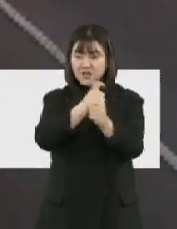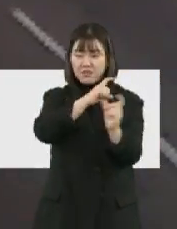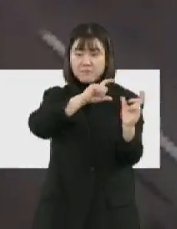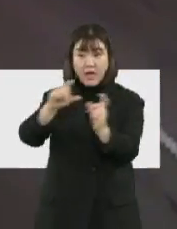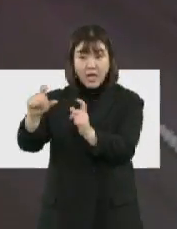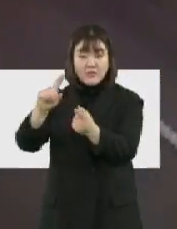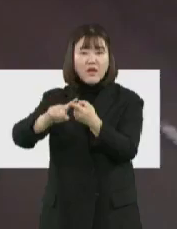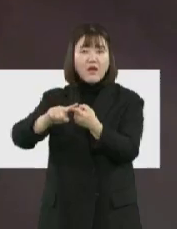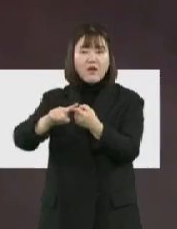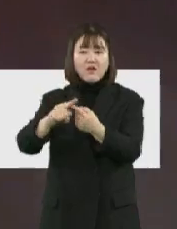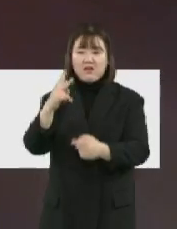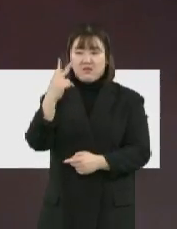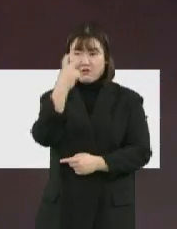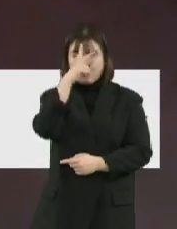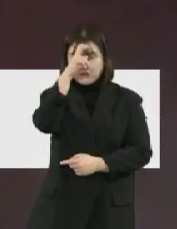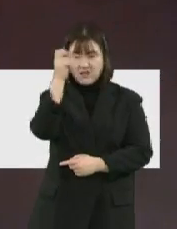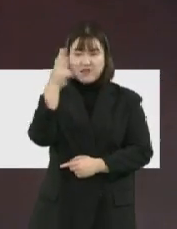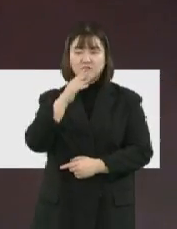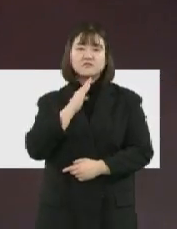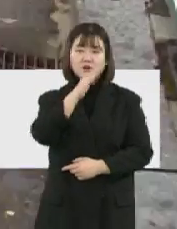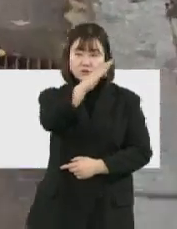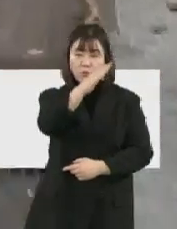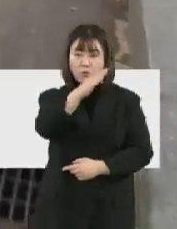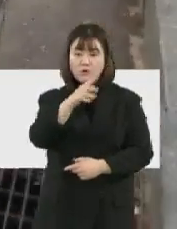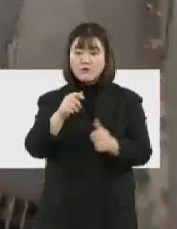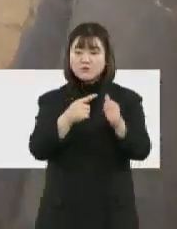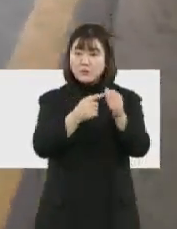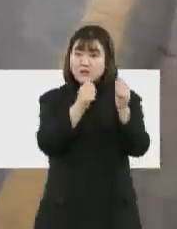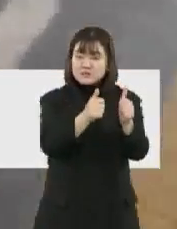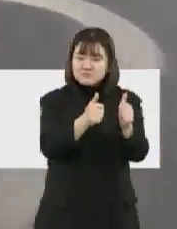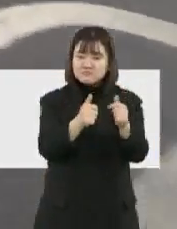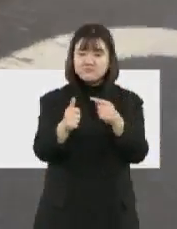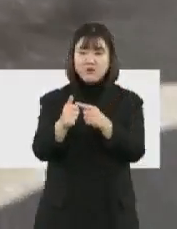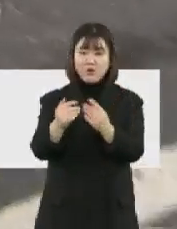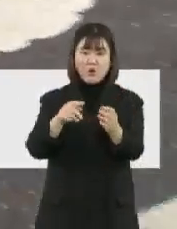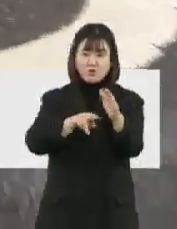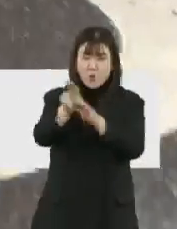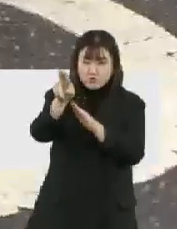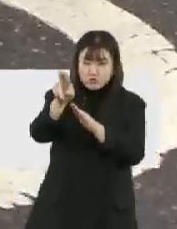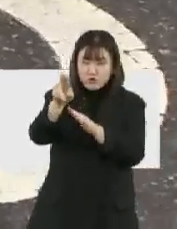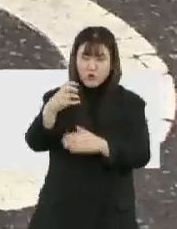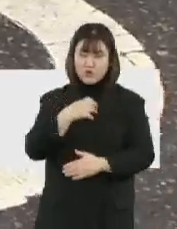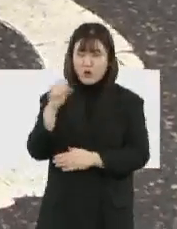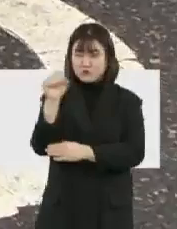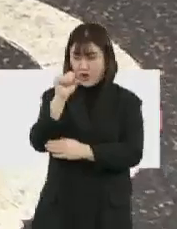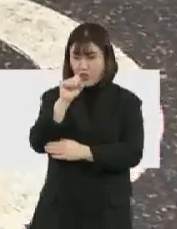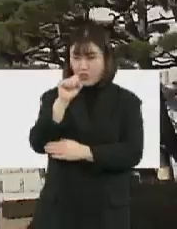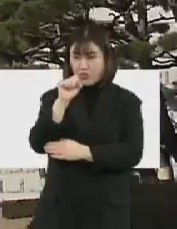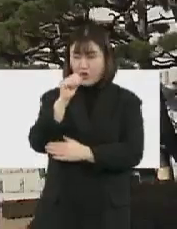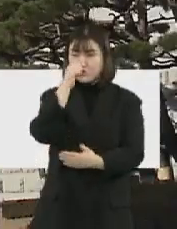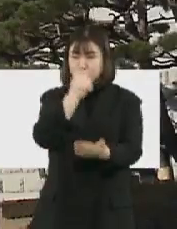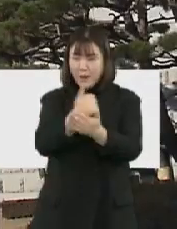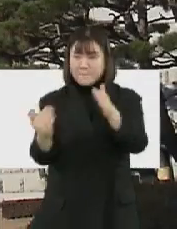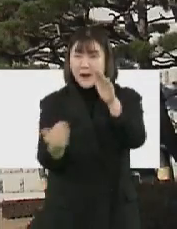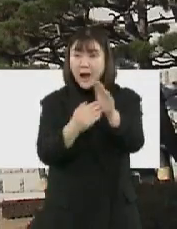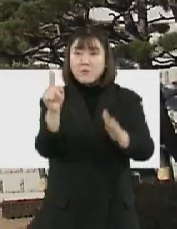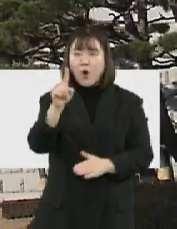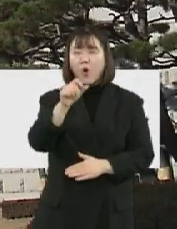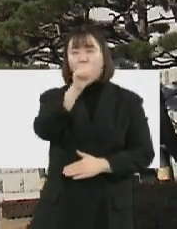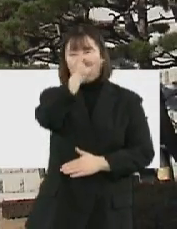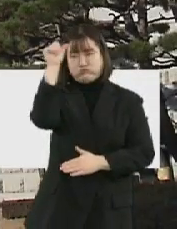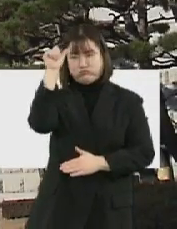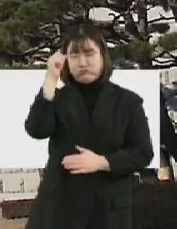피고인의 되게 검찰이 항소 했습니다 1심에서 a 씨에게도 조치 사와 위험 운전 치사 죄 의 최고 형인